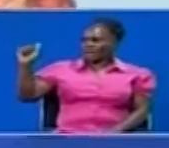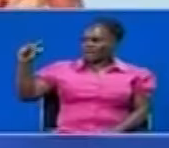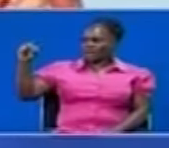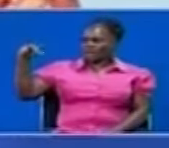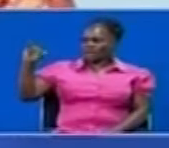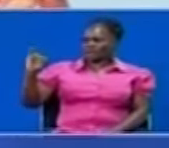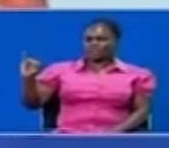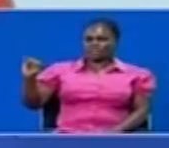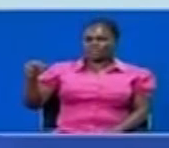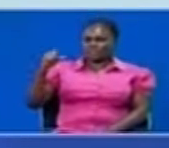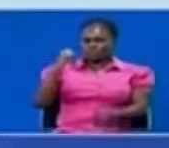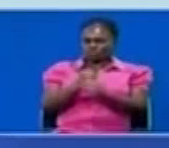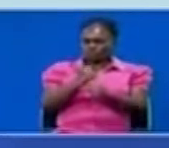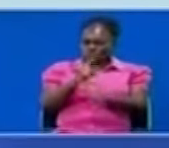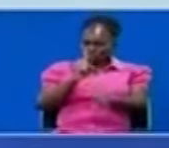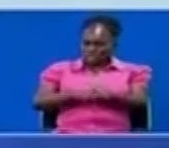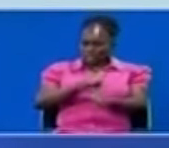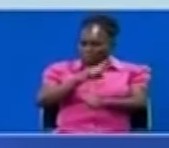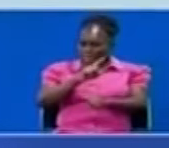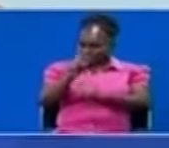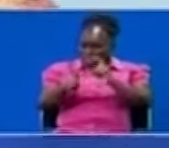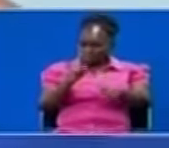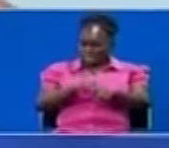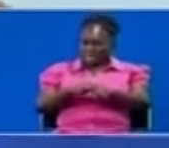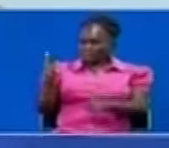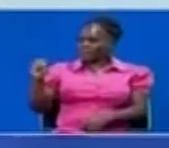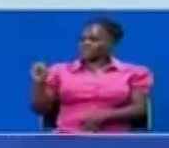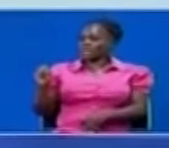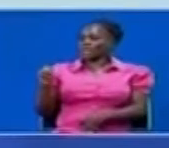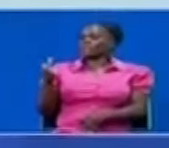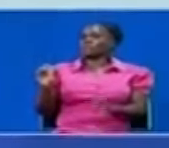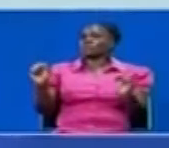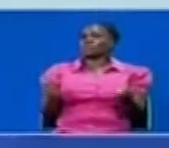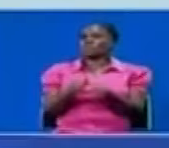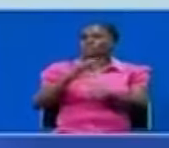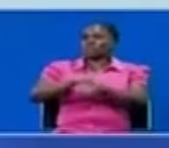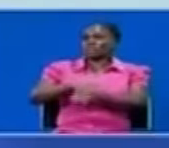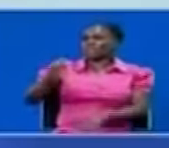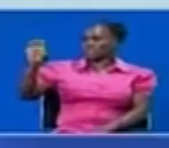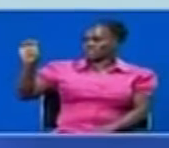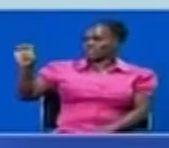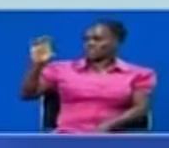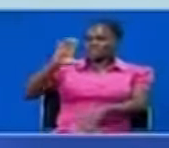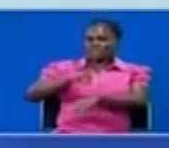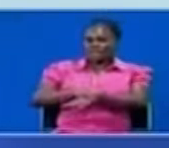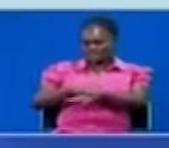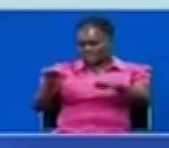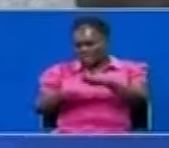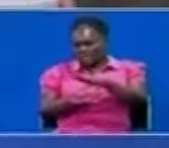Kama angefanya mtihani wakati wa Matiangi, huyo jamaa hata angepata E, angepata chini ya